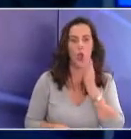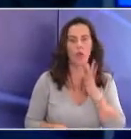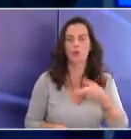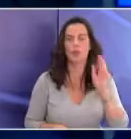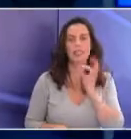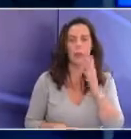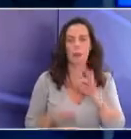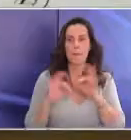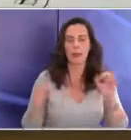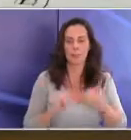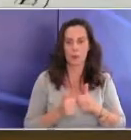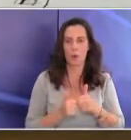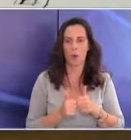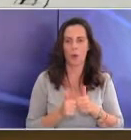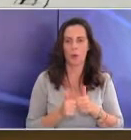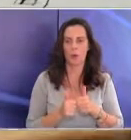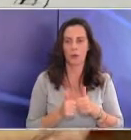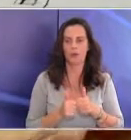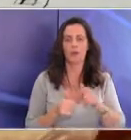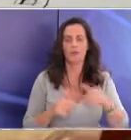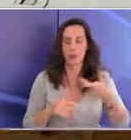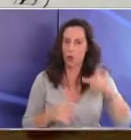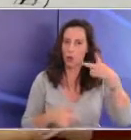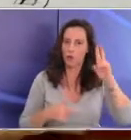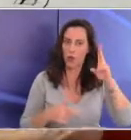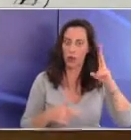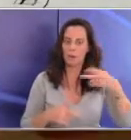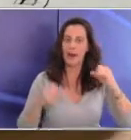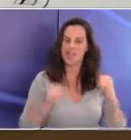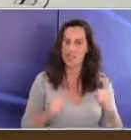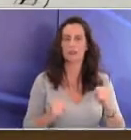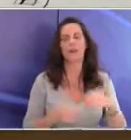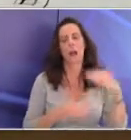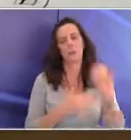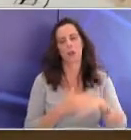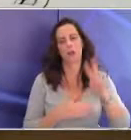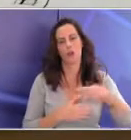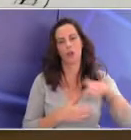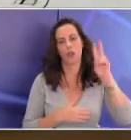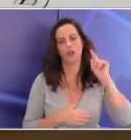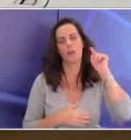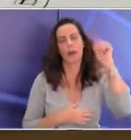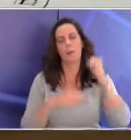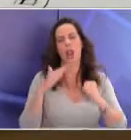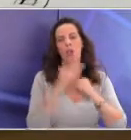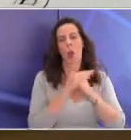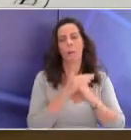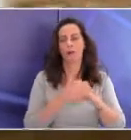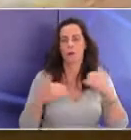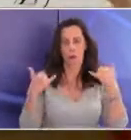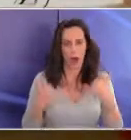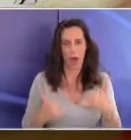שיותר צעירים מתחילים בספורט, והפירמידה רחבה יותר מלמטה, ככה בסוף יש יותר שמגיעים לטופ של הטופ. אבל